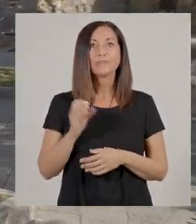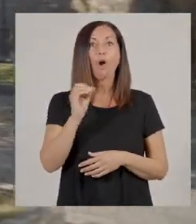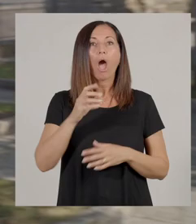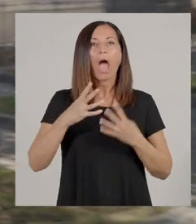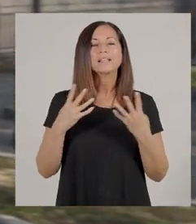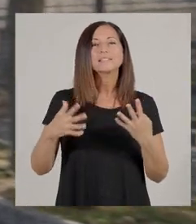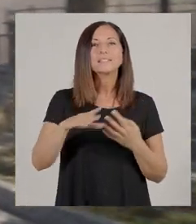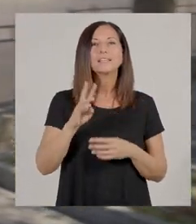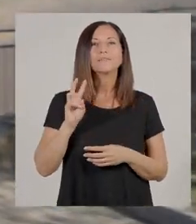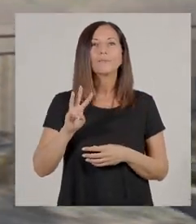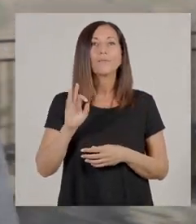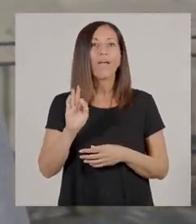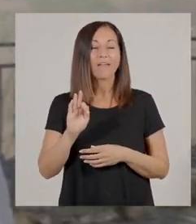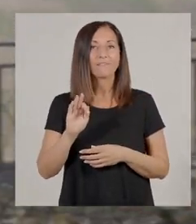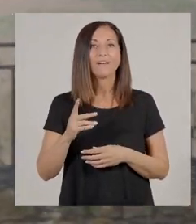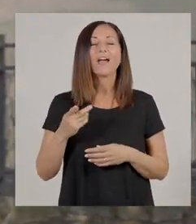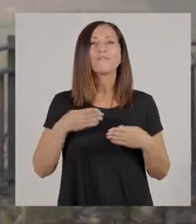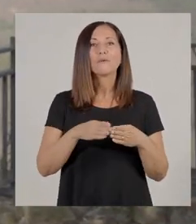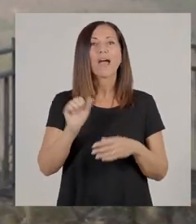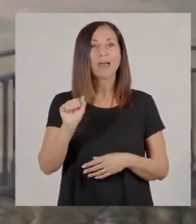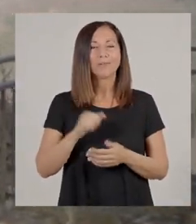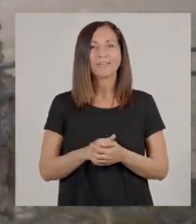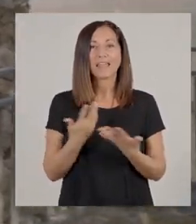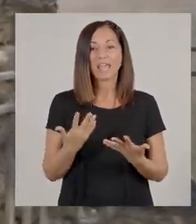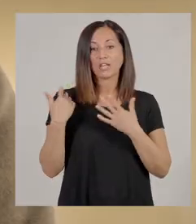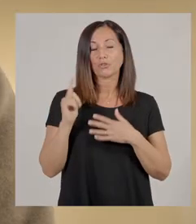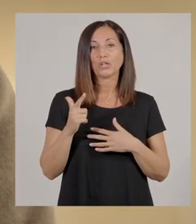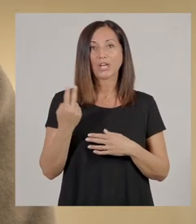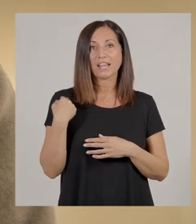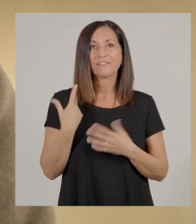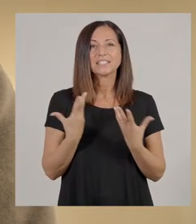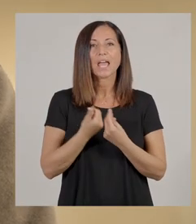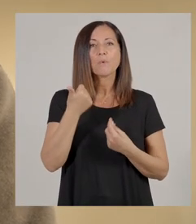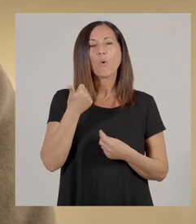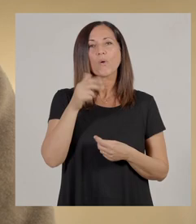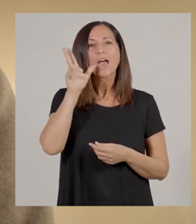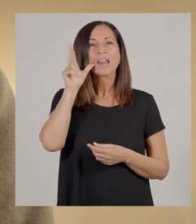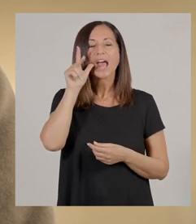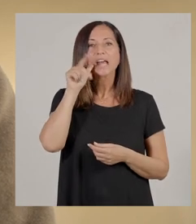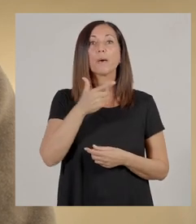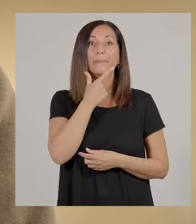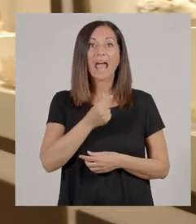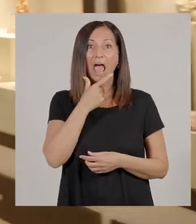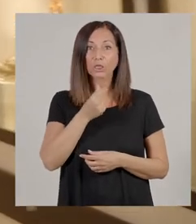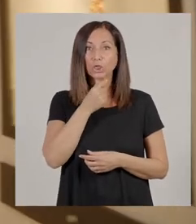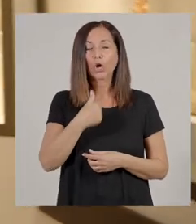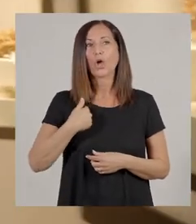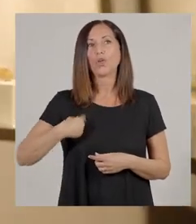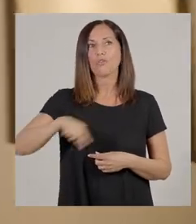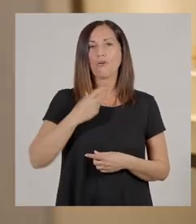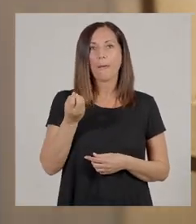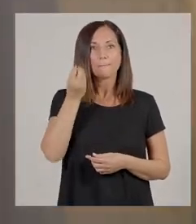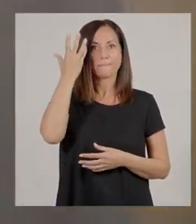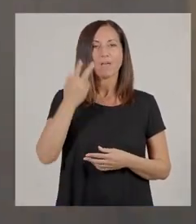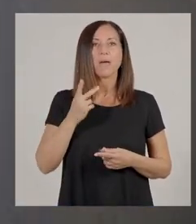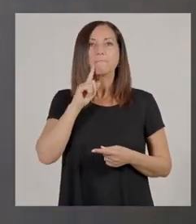Quella è l'oasi del WWF con l'Albegna. 10-12 anni fa, insieme a una ragazza di Prato, ci siamo messi in